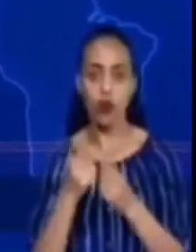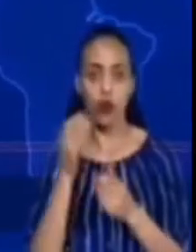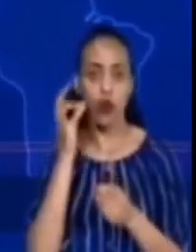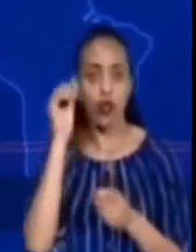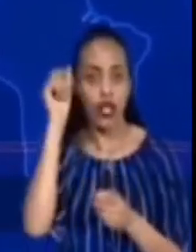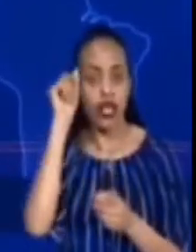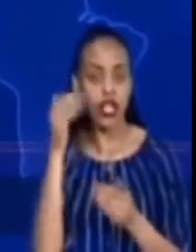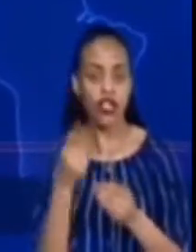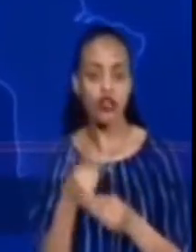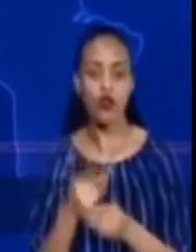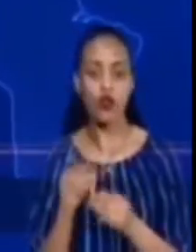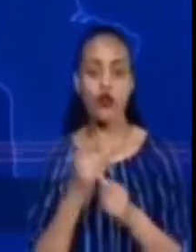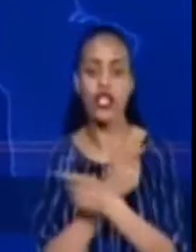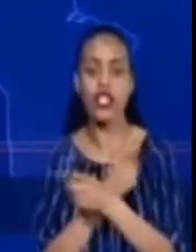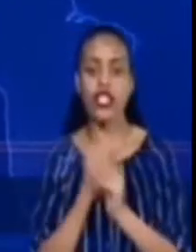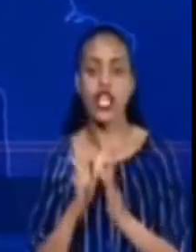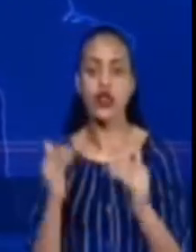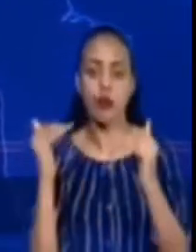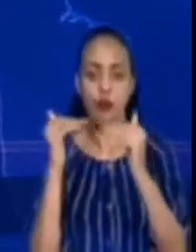ገሏል